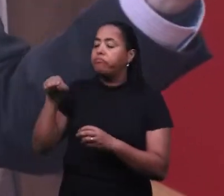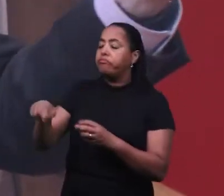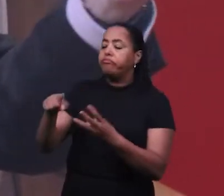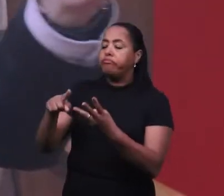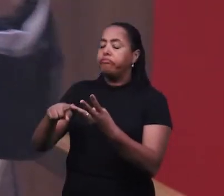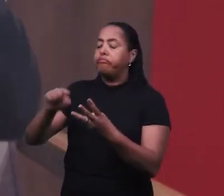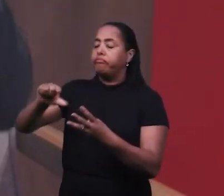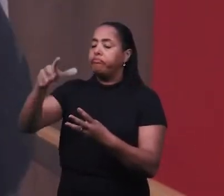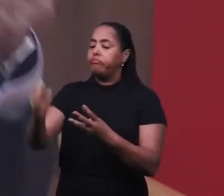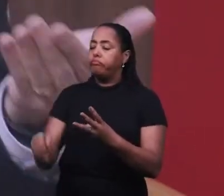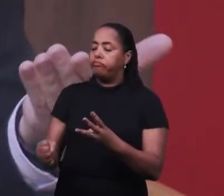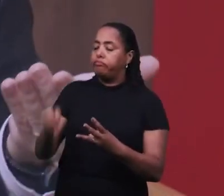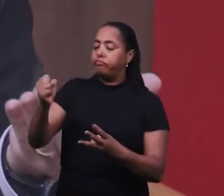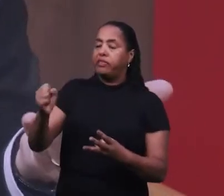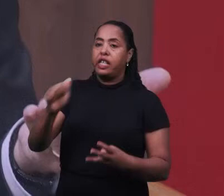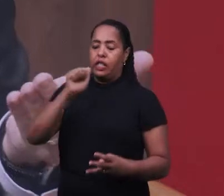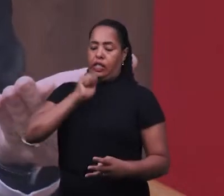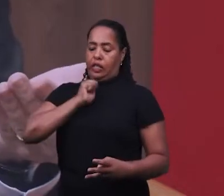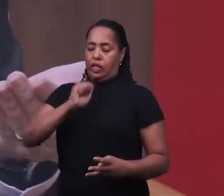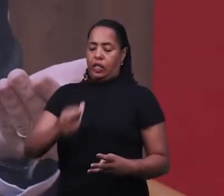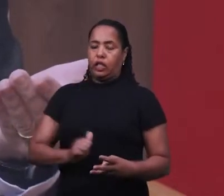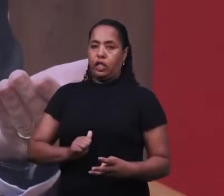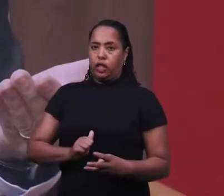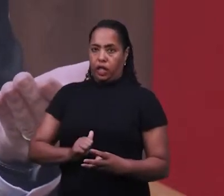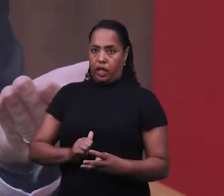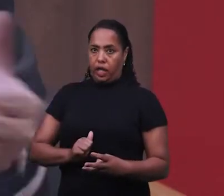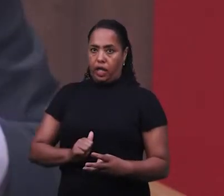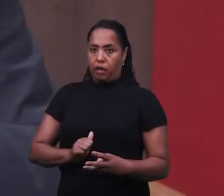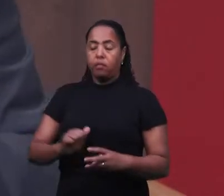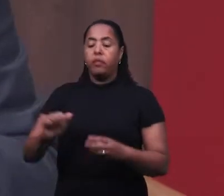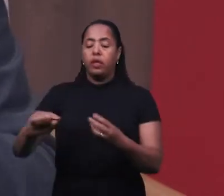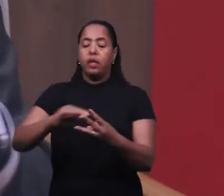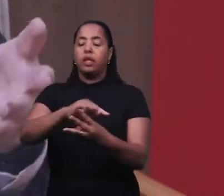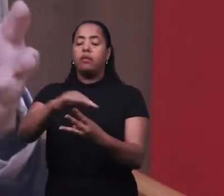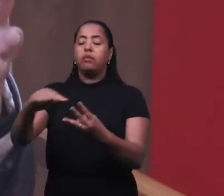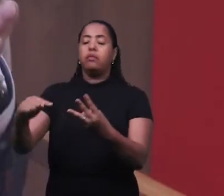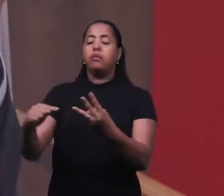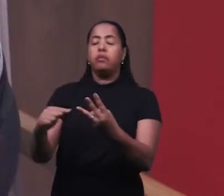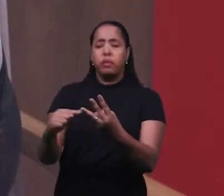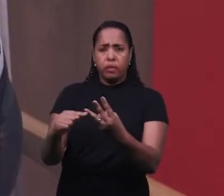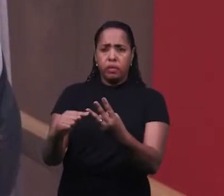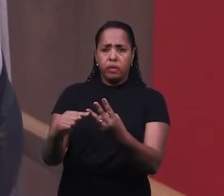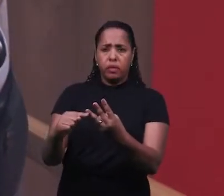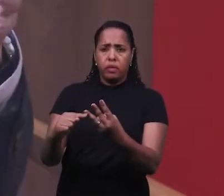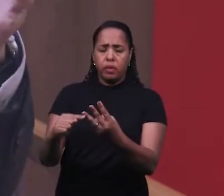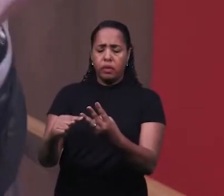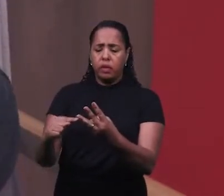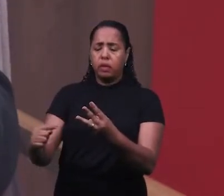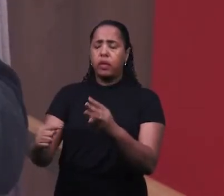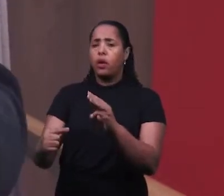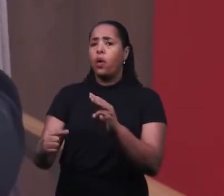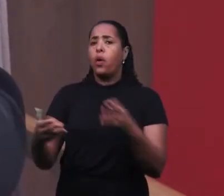aussi la verge d'Aaron qui a fleuri dans le désert. Donc ces éléments